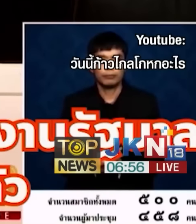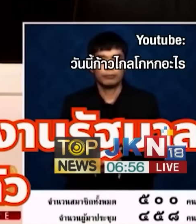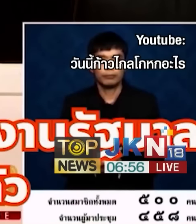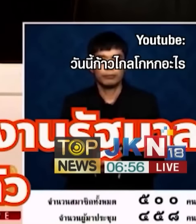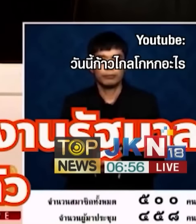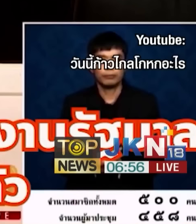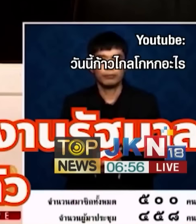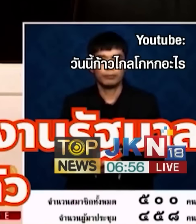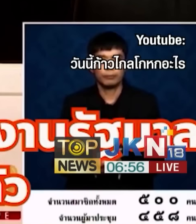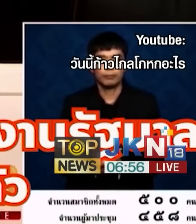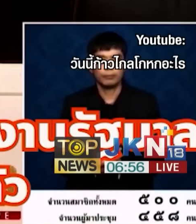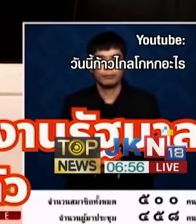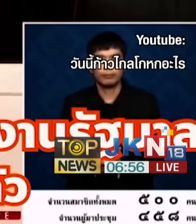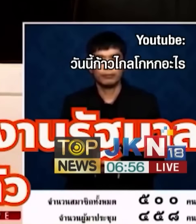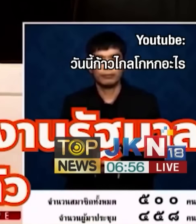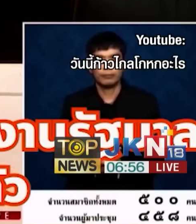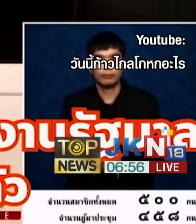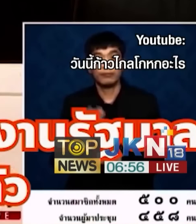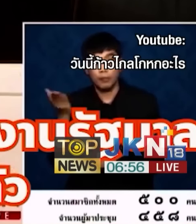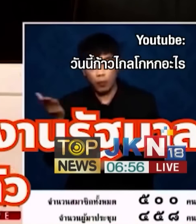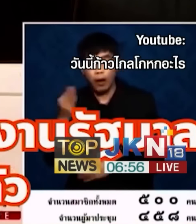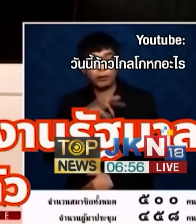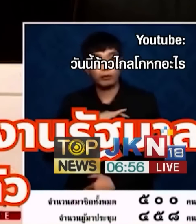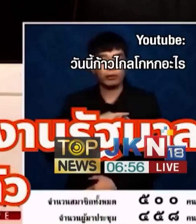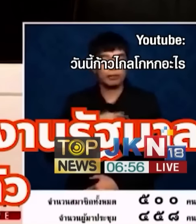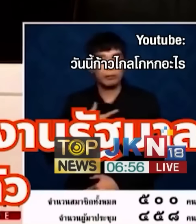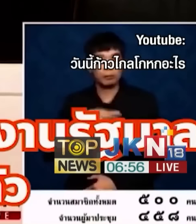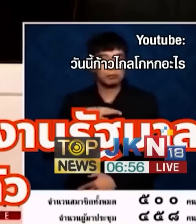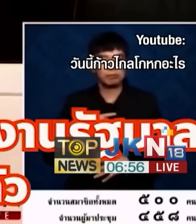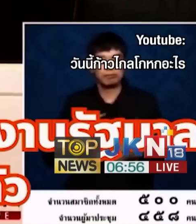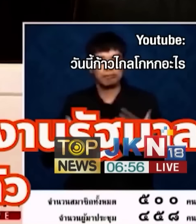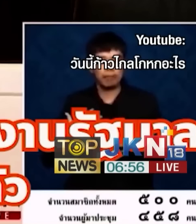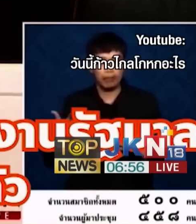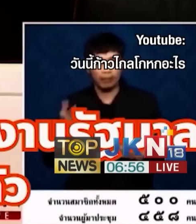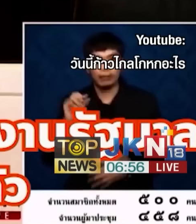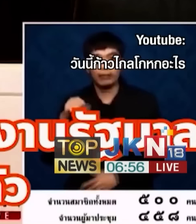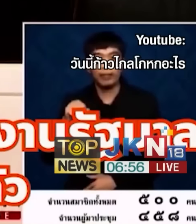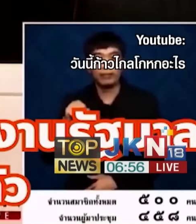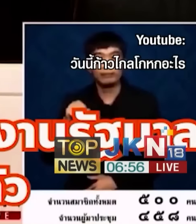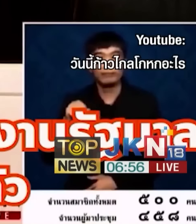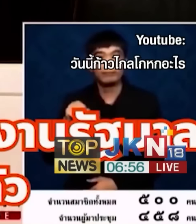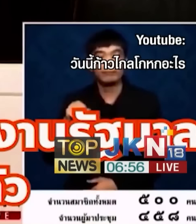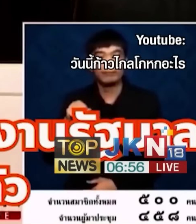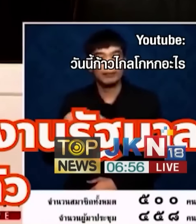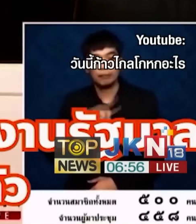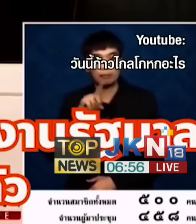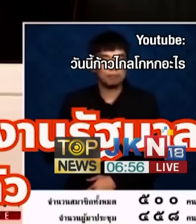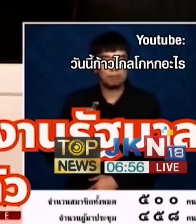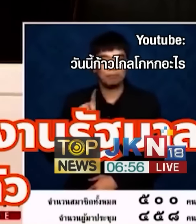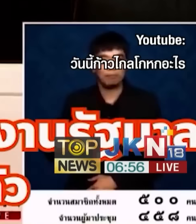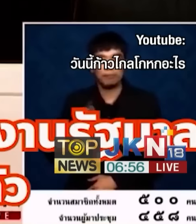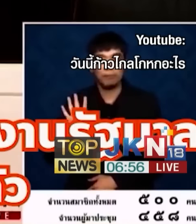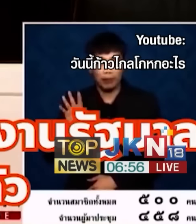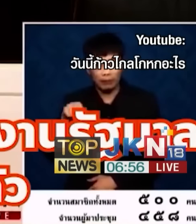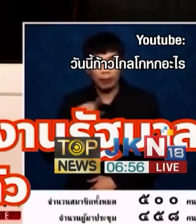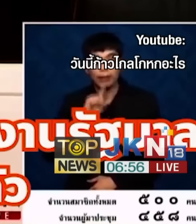ท่านพระดอนยังค้างใจเหรอครับ ส ามขาเข้า ท่านประธานครับ ท่านประธ